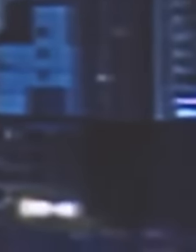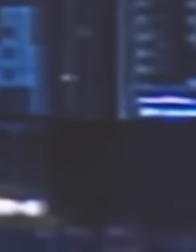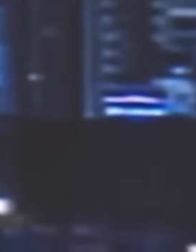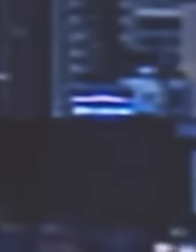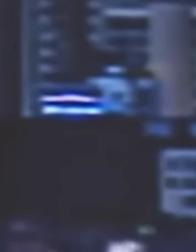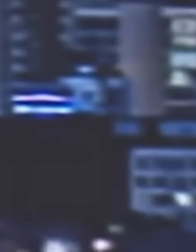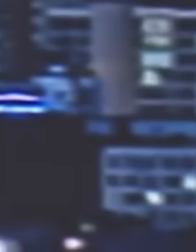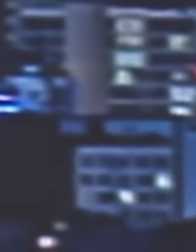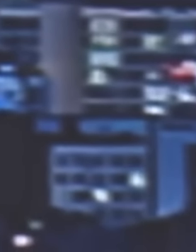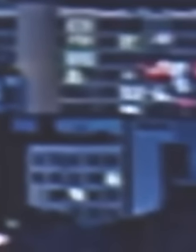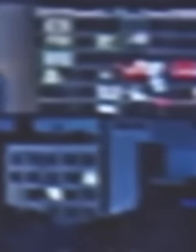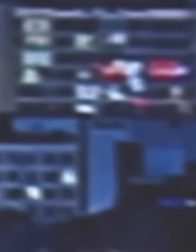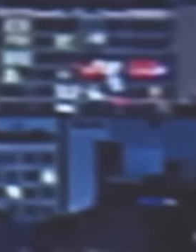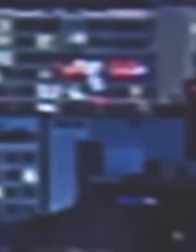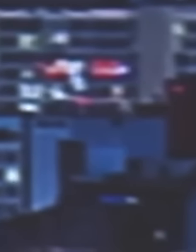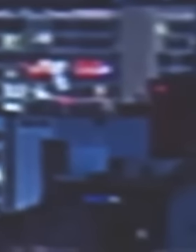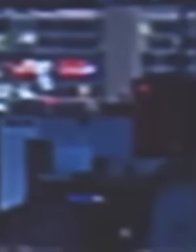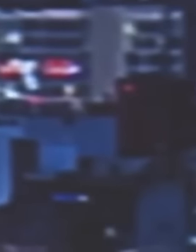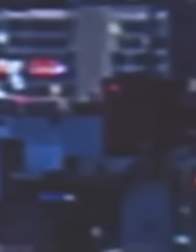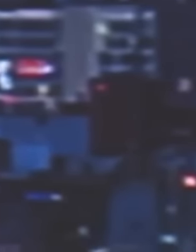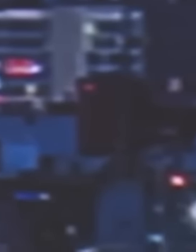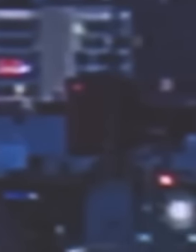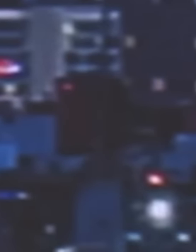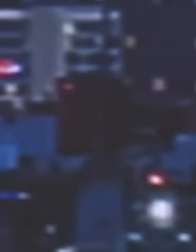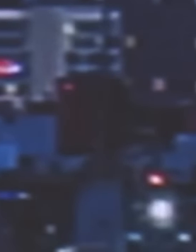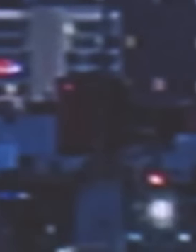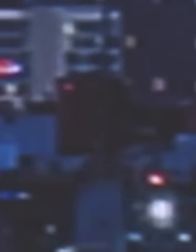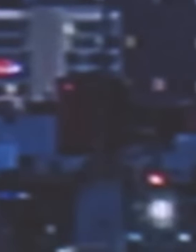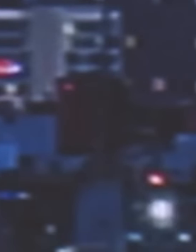6시 50분 뉴스룸에서 뵙겠습니다